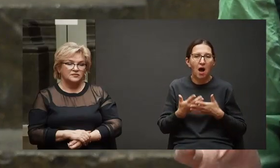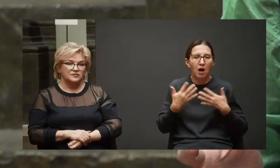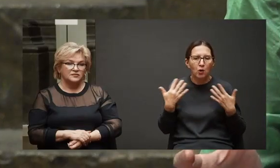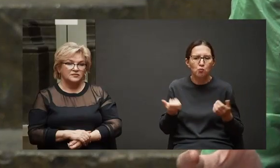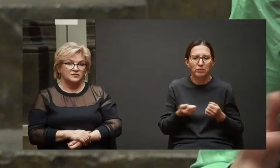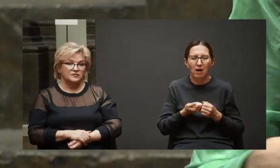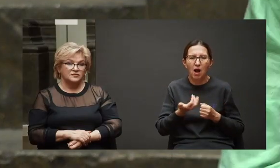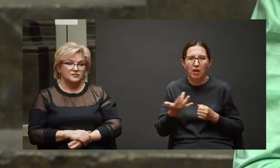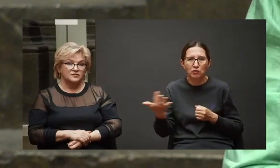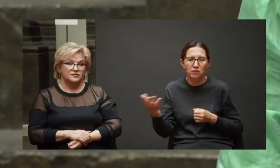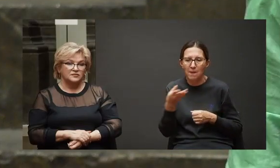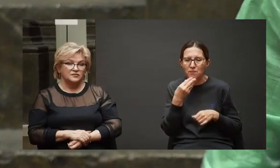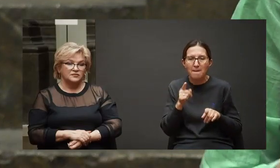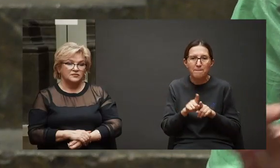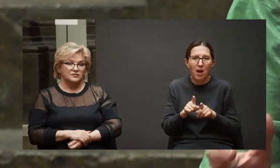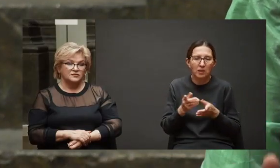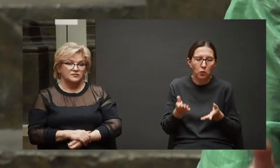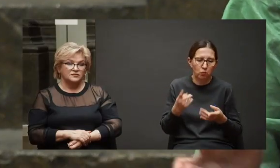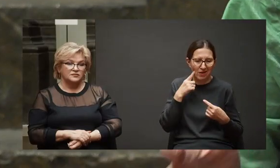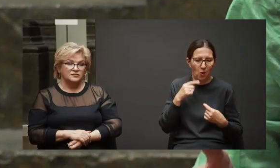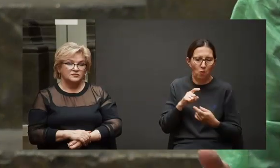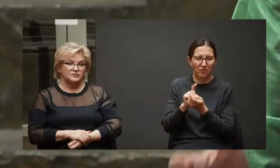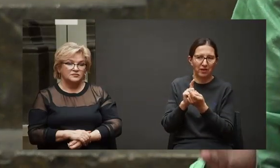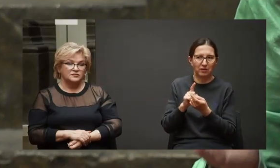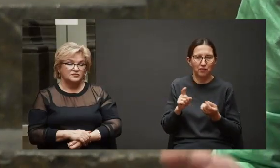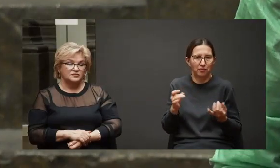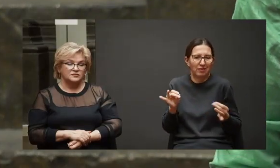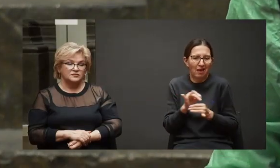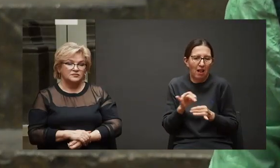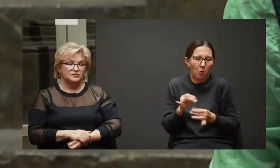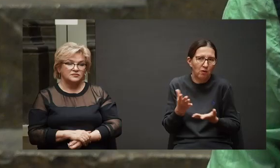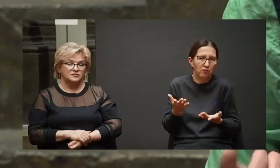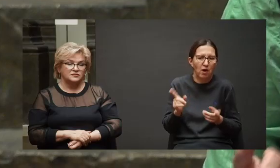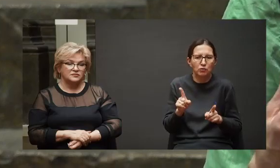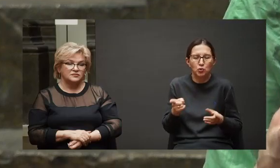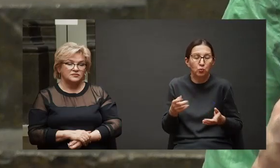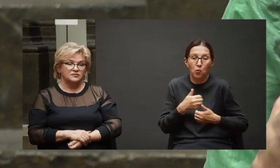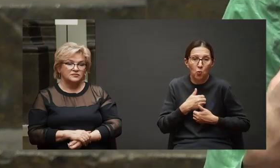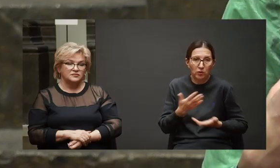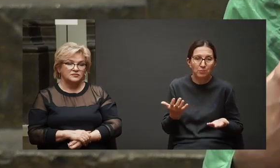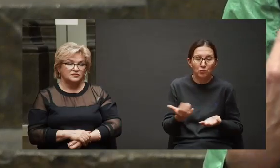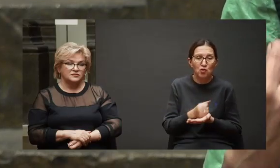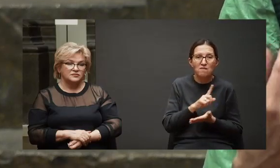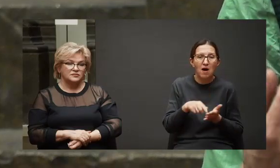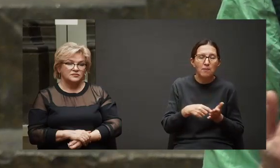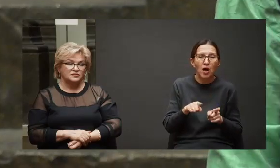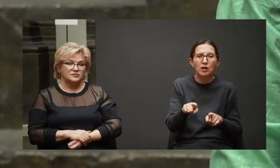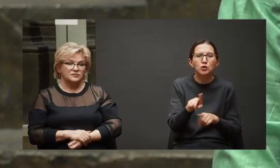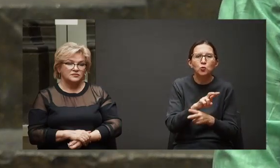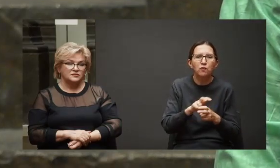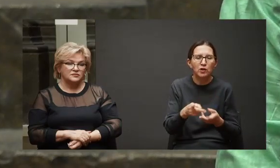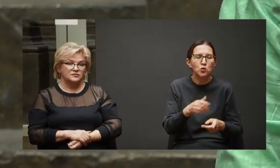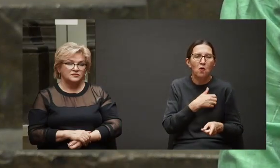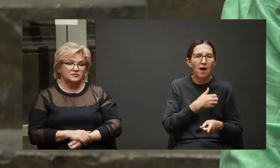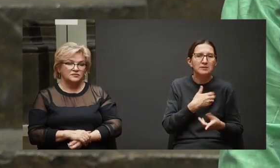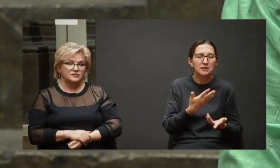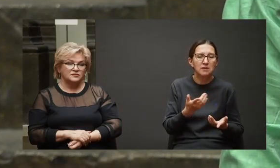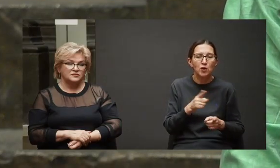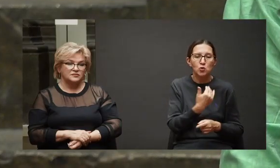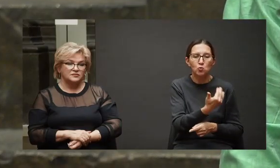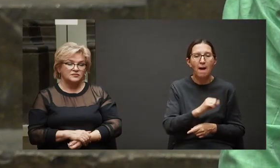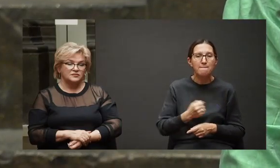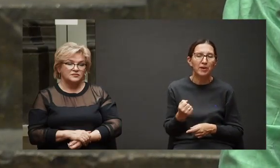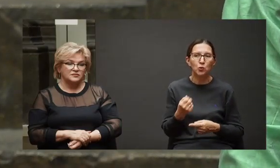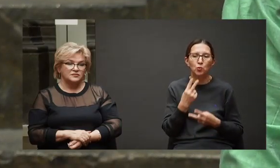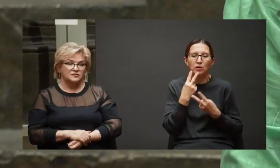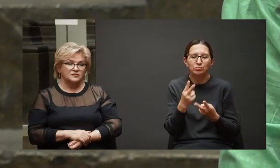количество подобного рода конфликтов, диалогов, чего угодно. Да, вопрос, чего вы ищете, да, чего подруга ищет в